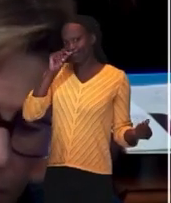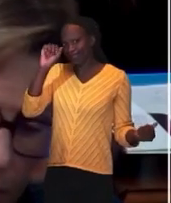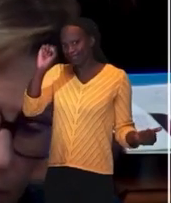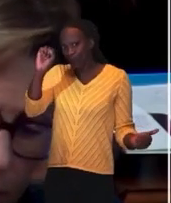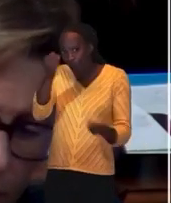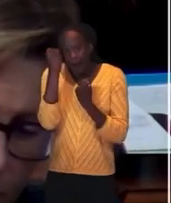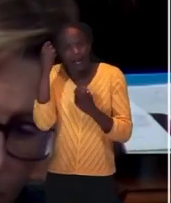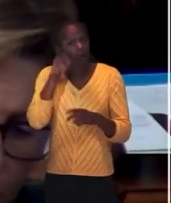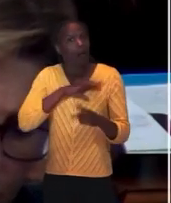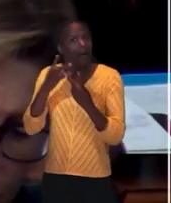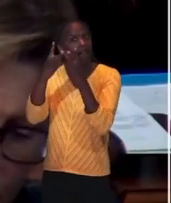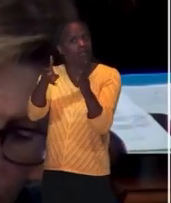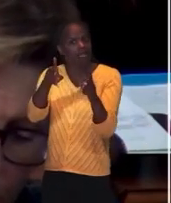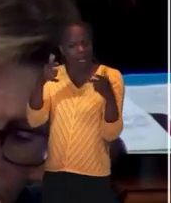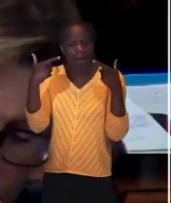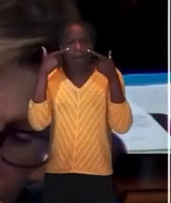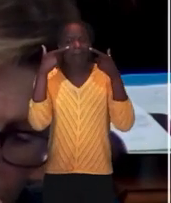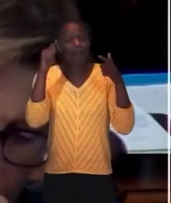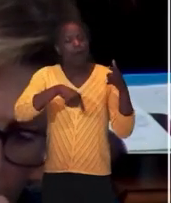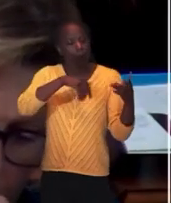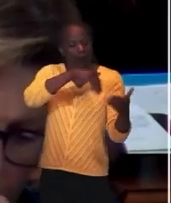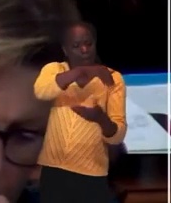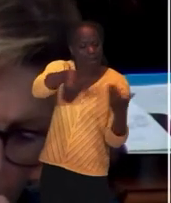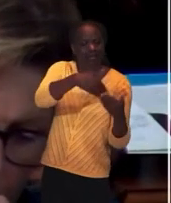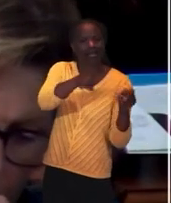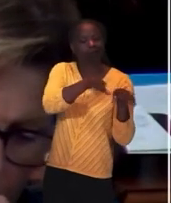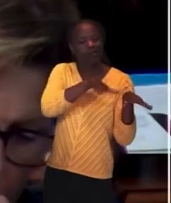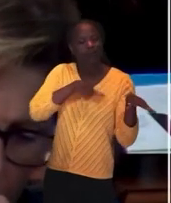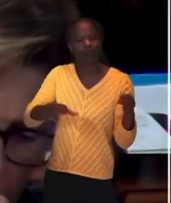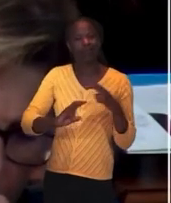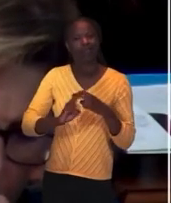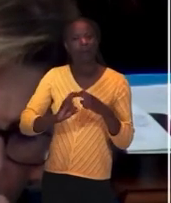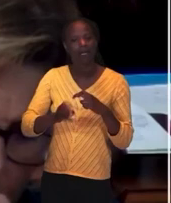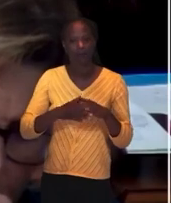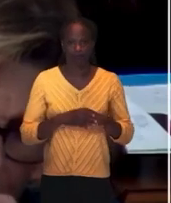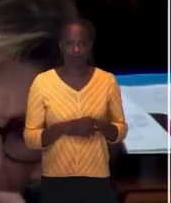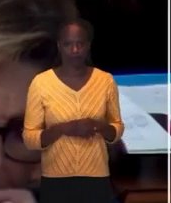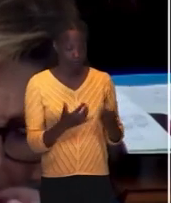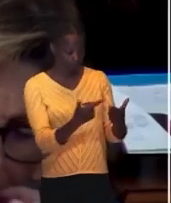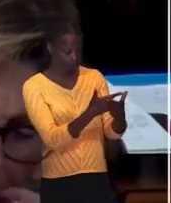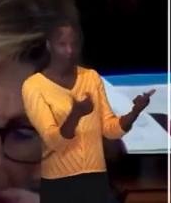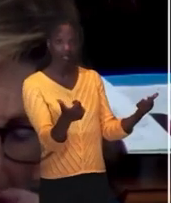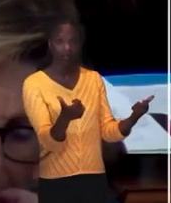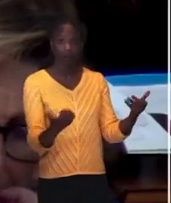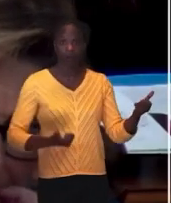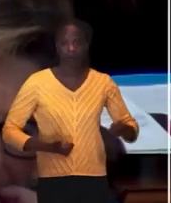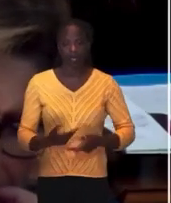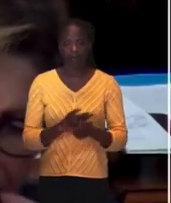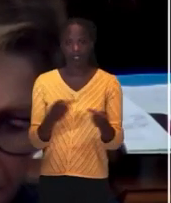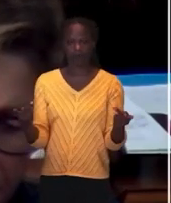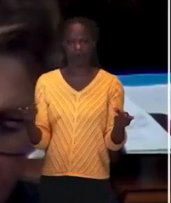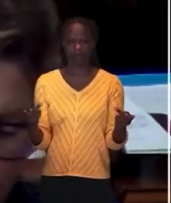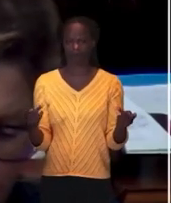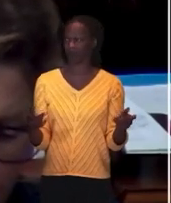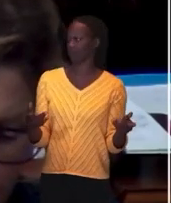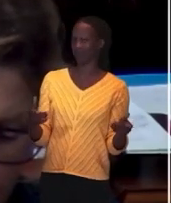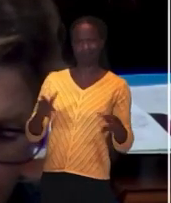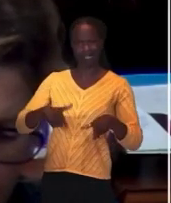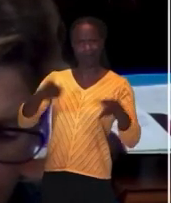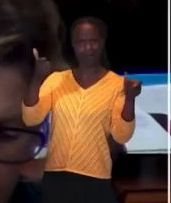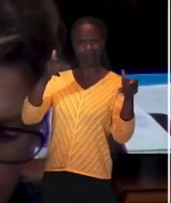ville, c'est aussi la mixité et les déplacements. Enfin, les équipements et les services publics. Là, il ne s'agit pas de rénover des bâtiments, il ne s'agit